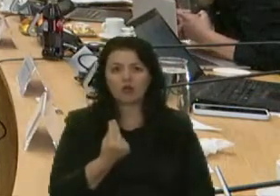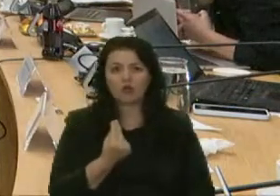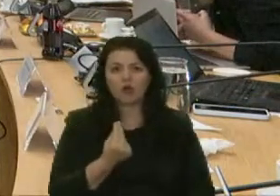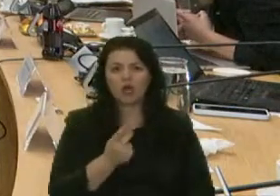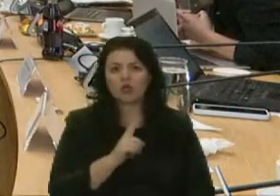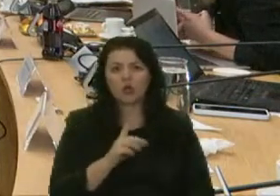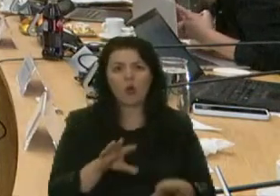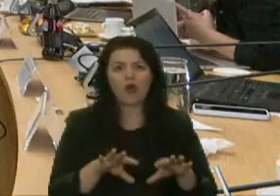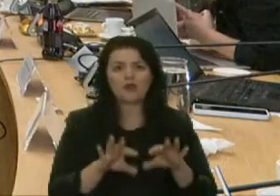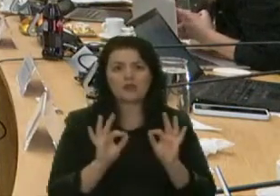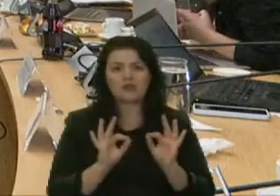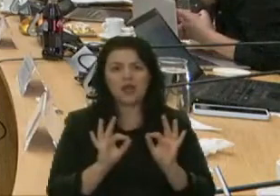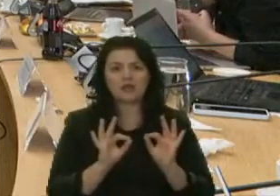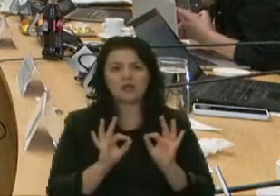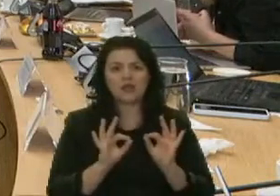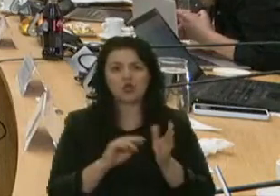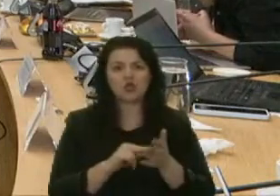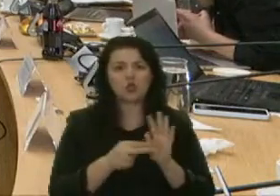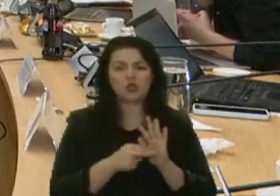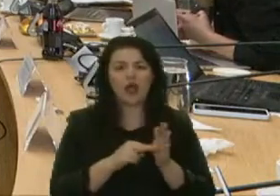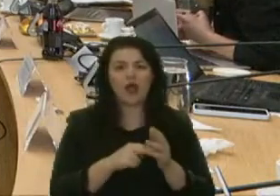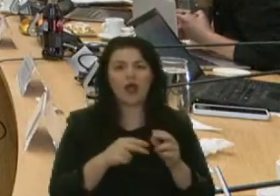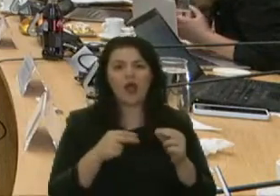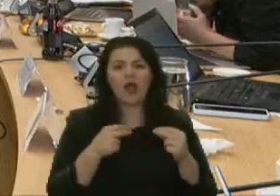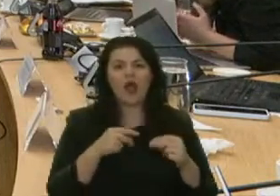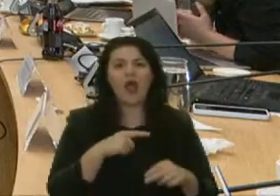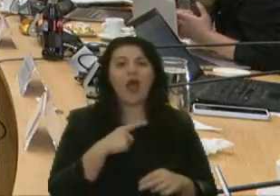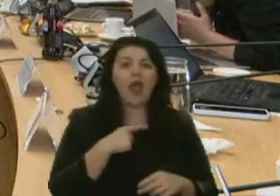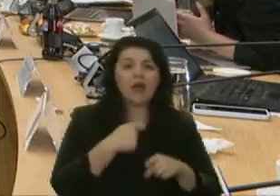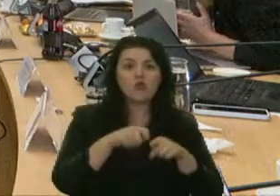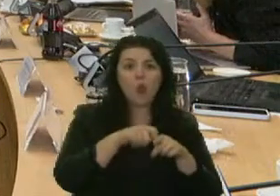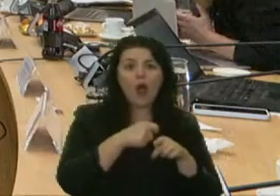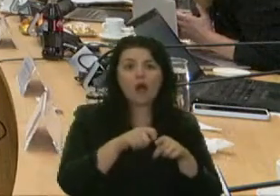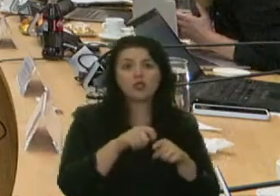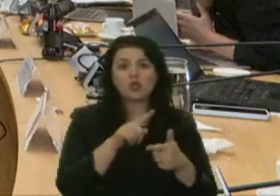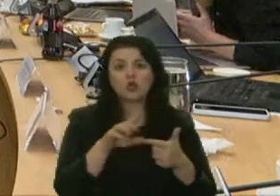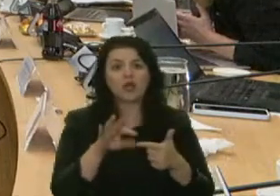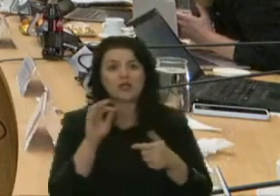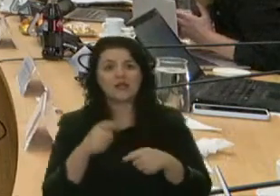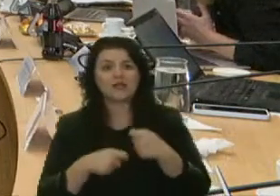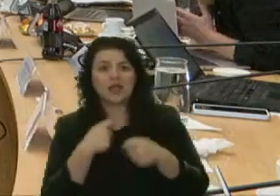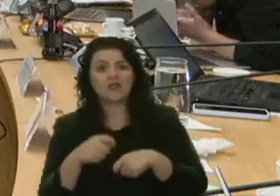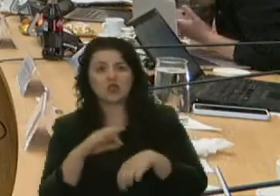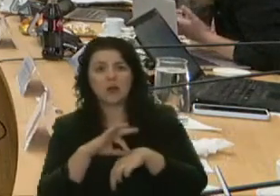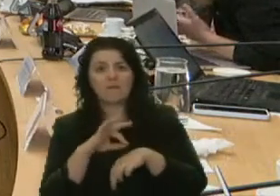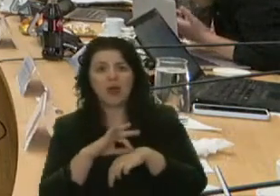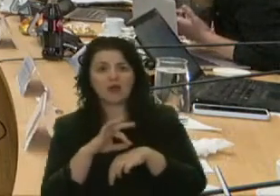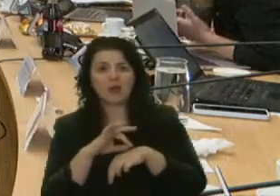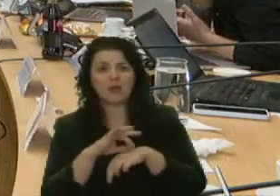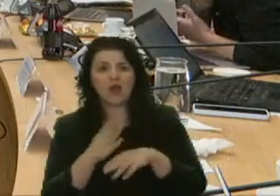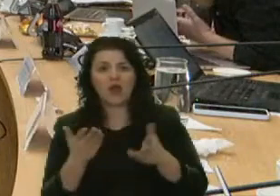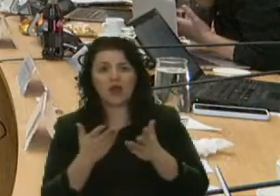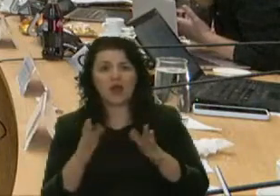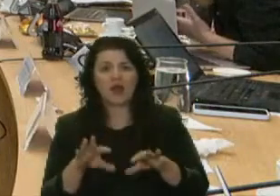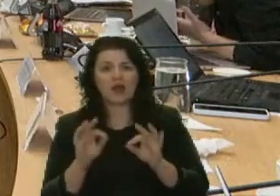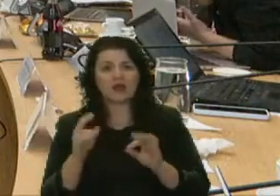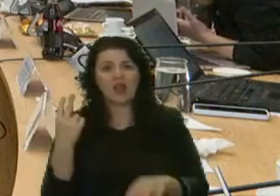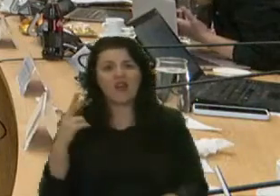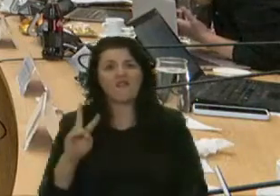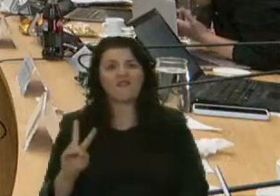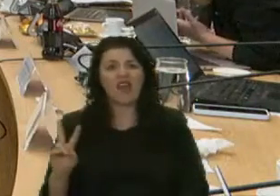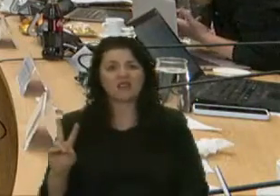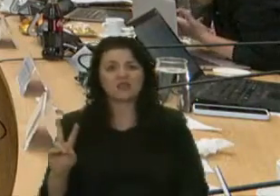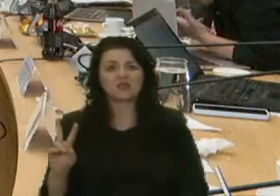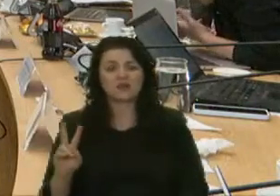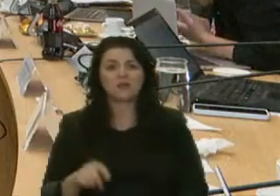că nu găsesc structura educațională de care au nevoie și nu găsesc serviciile medicale pe care le găsesc în vest Asta este